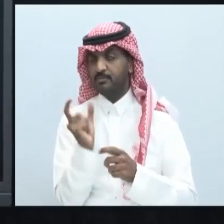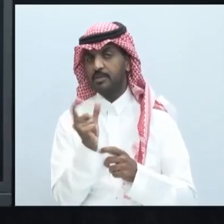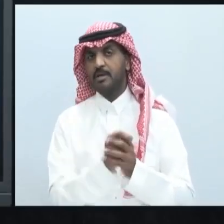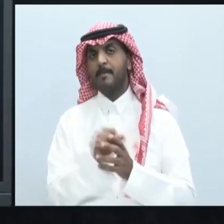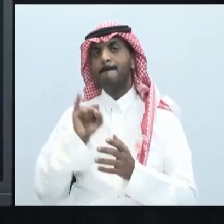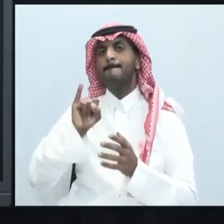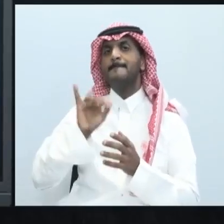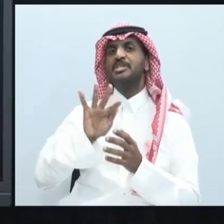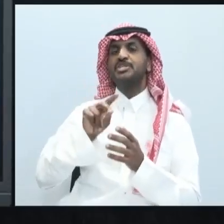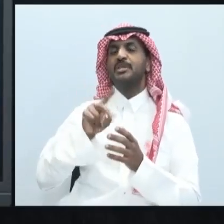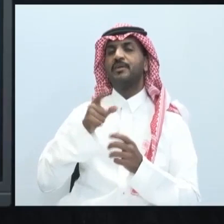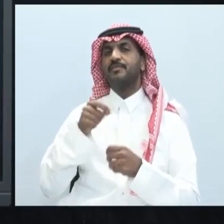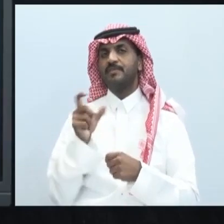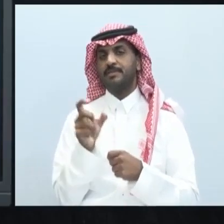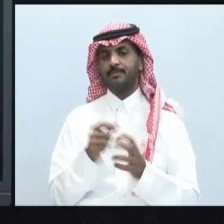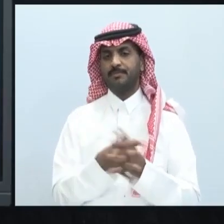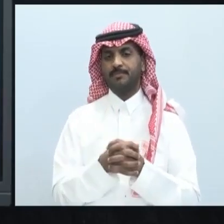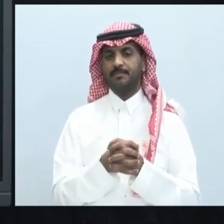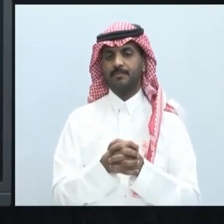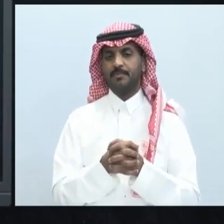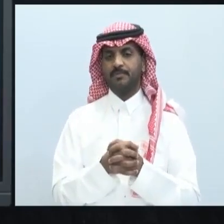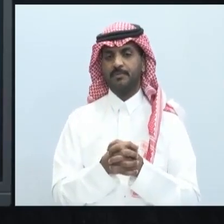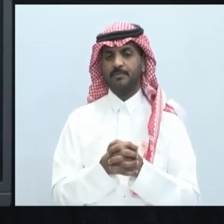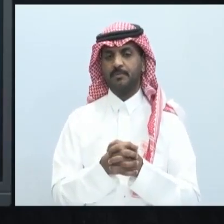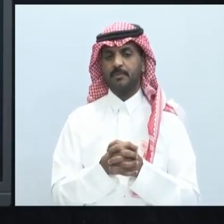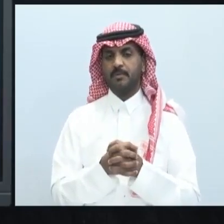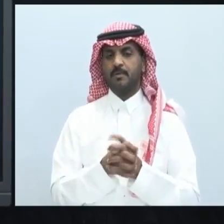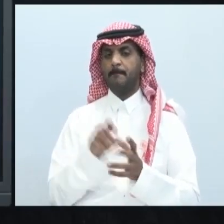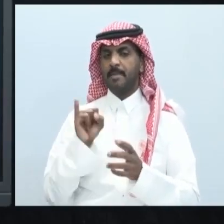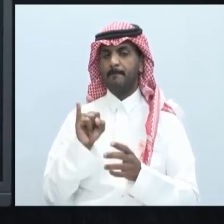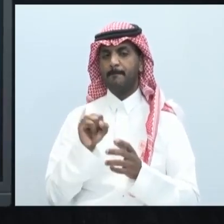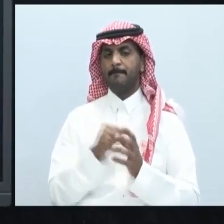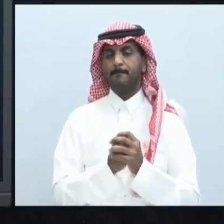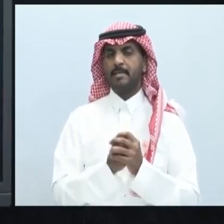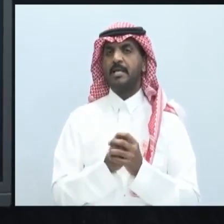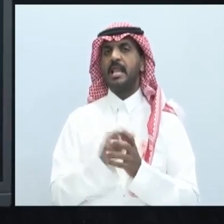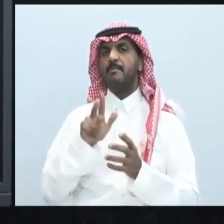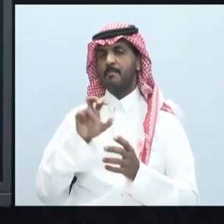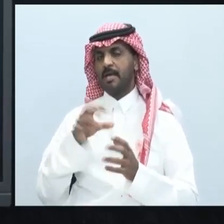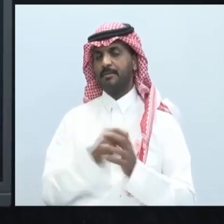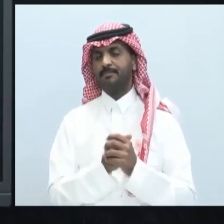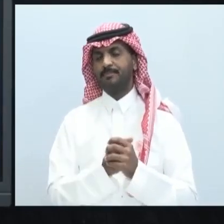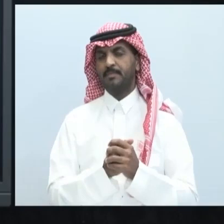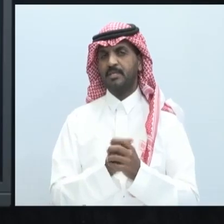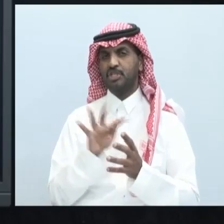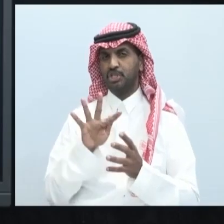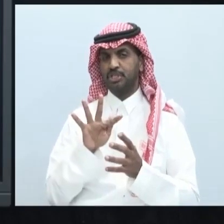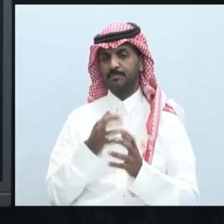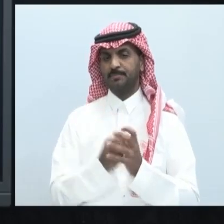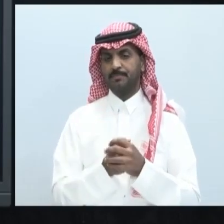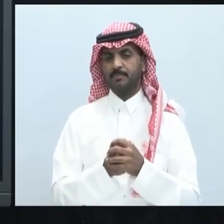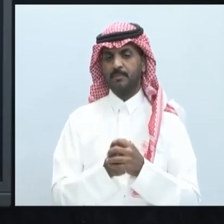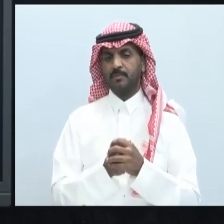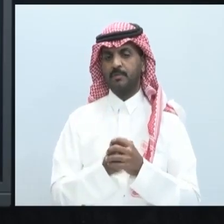فجن مشطر ماذا فجن الميم جايه طبعا من المملكه الشين من